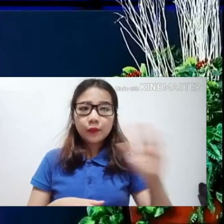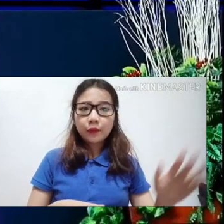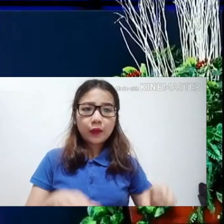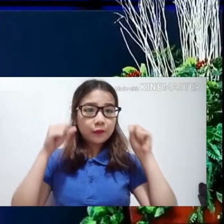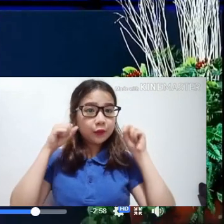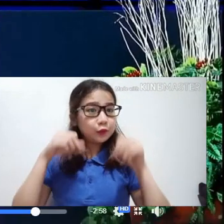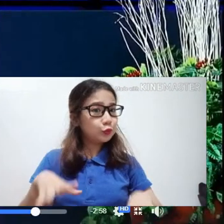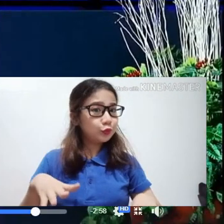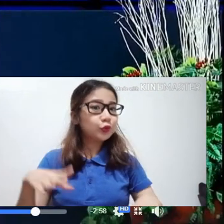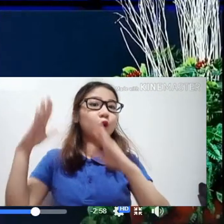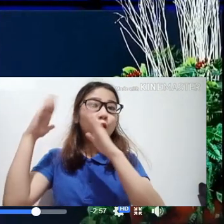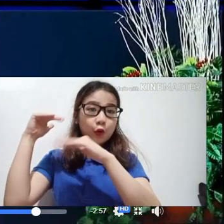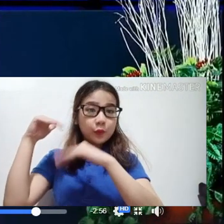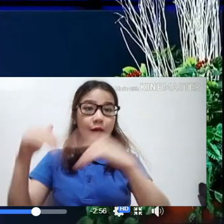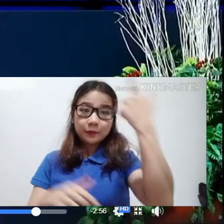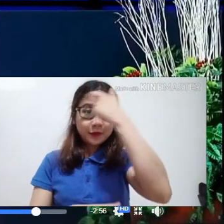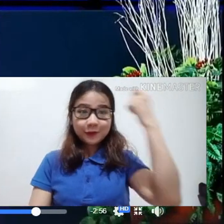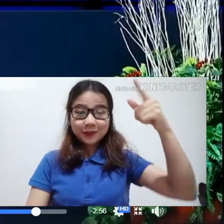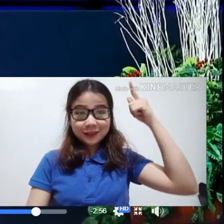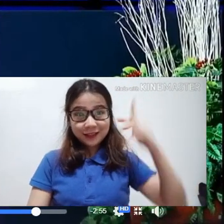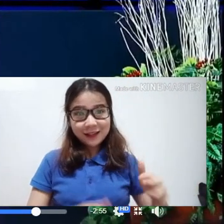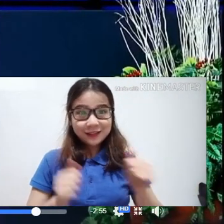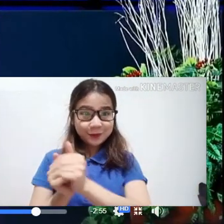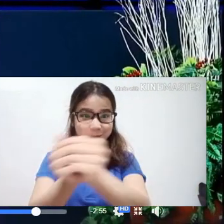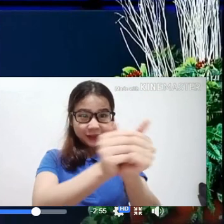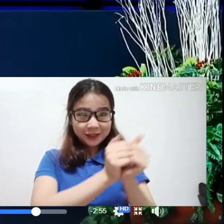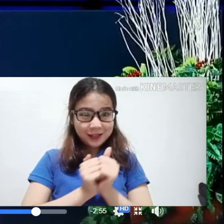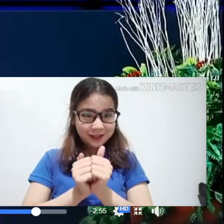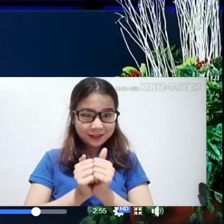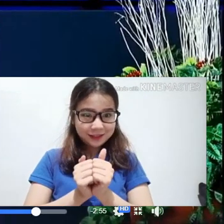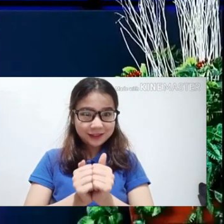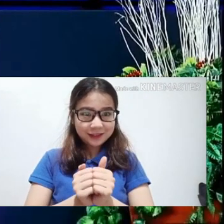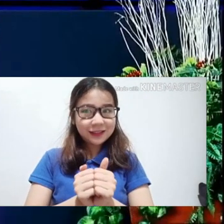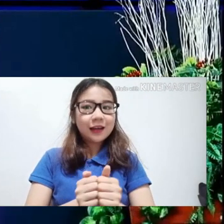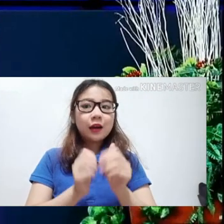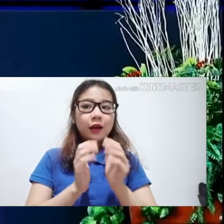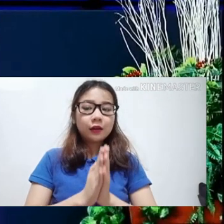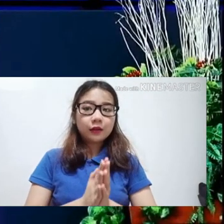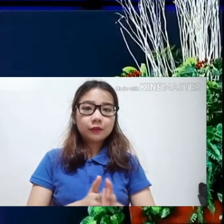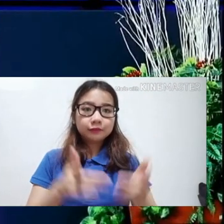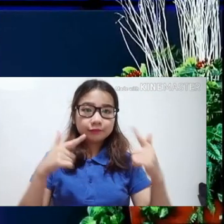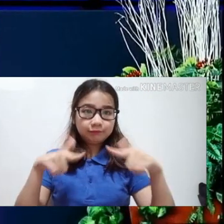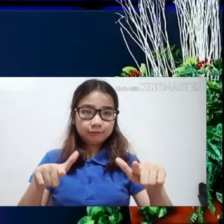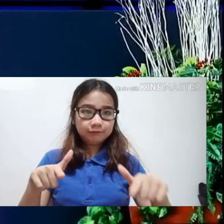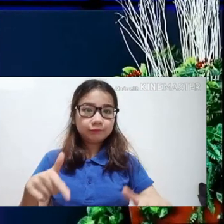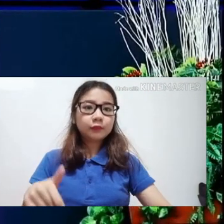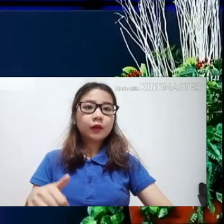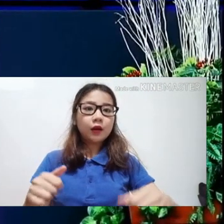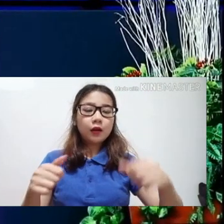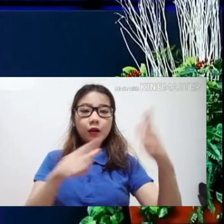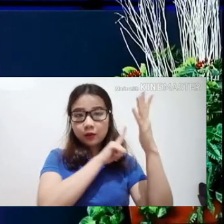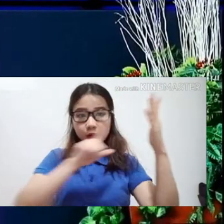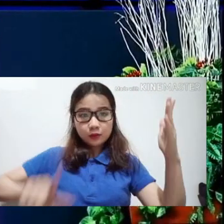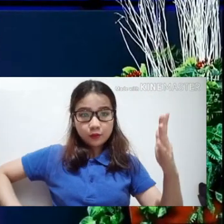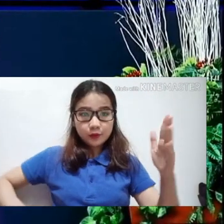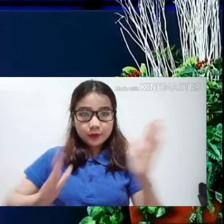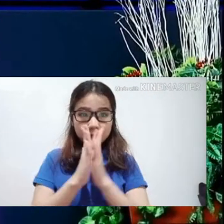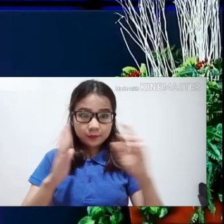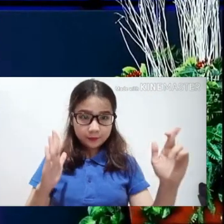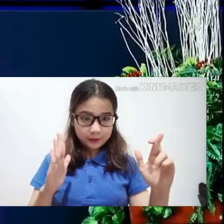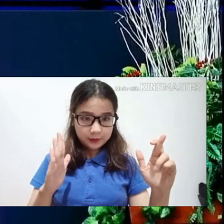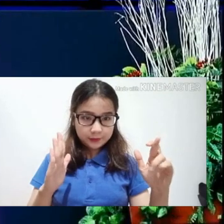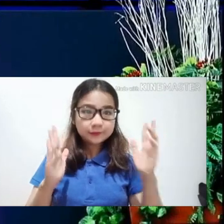ho tayong mawalan ng pag-asa. Ang Diyos ang ating kasama at siyang gagabay at magbibigay ng pag-ulad sa bawat isa sa atin. Let us sing the Lord's